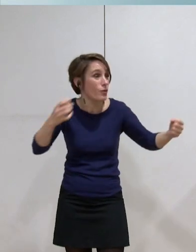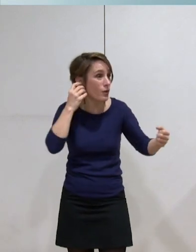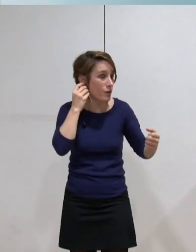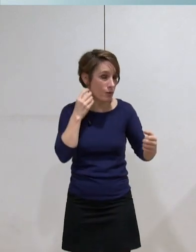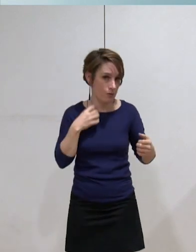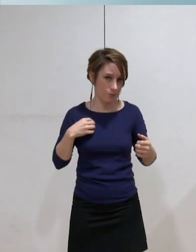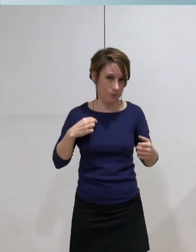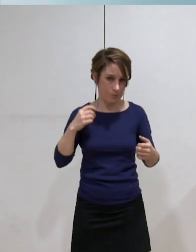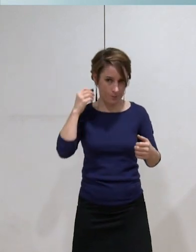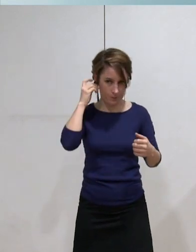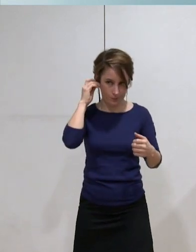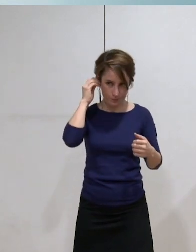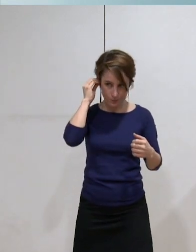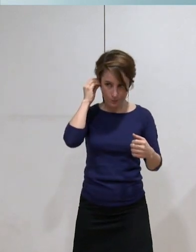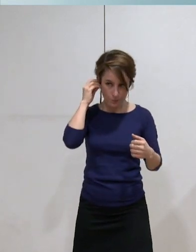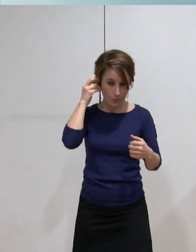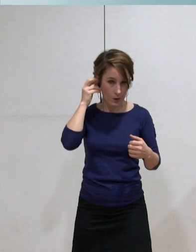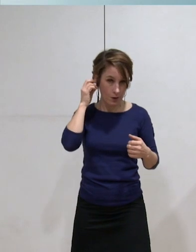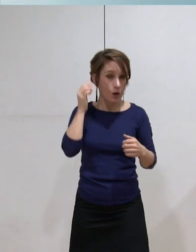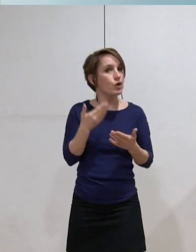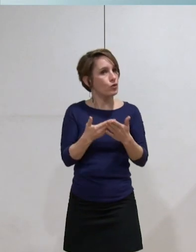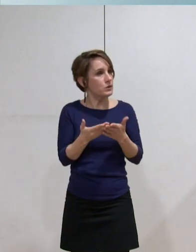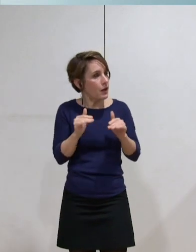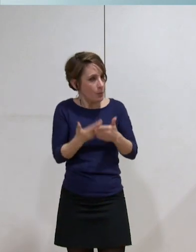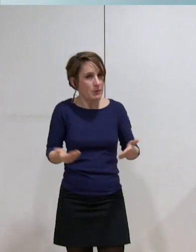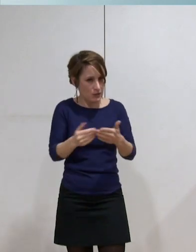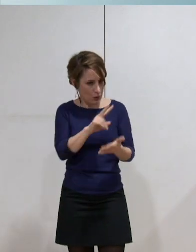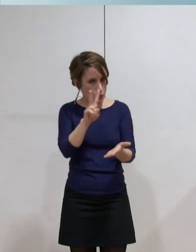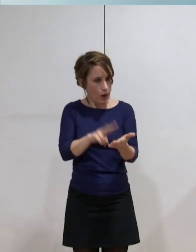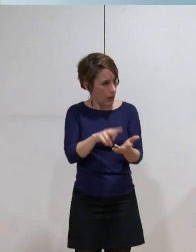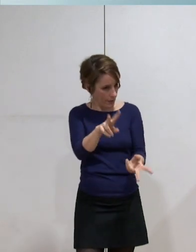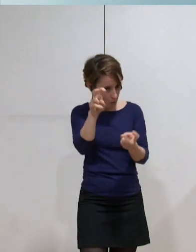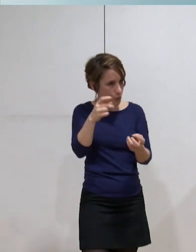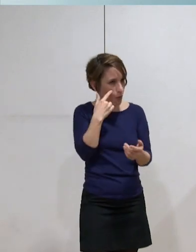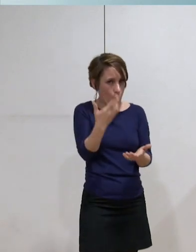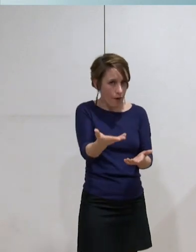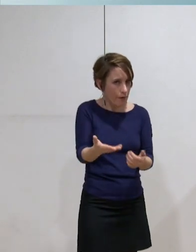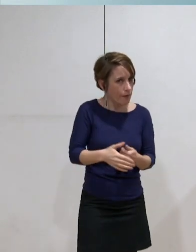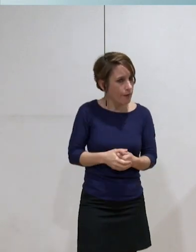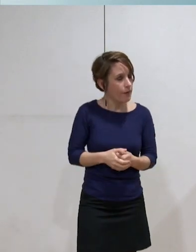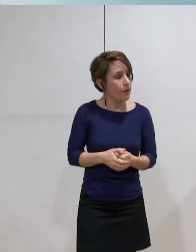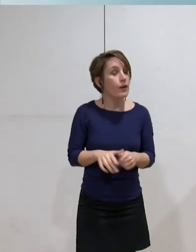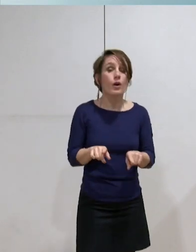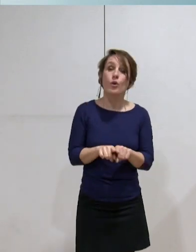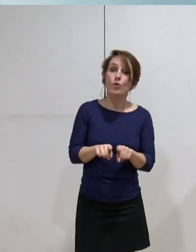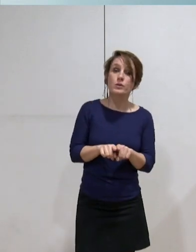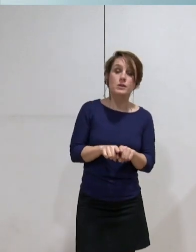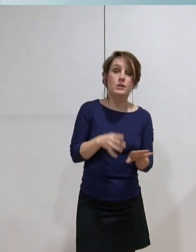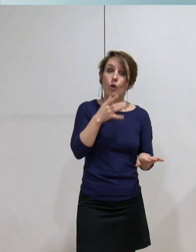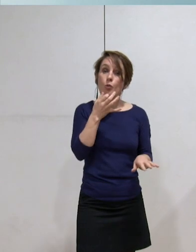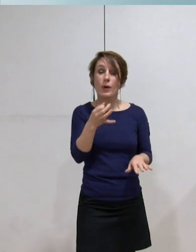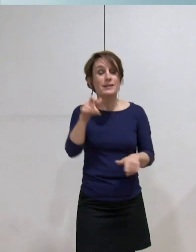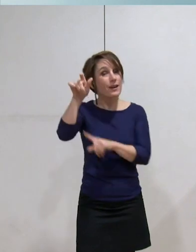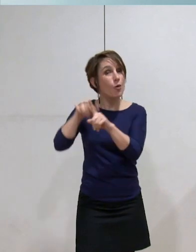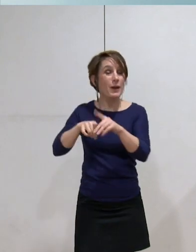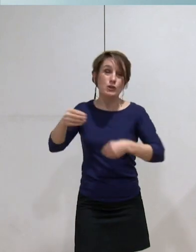donc c'est cela quand même une réalité qu'il ne faut pas oublier de même que on ne peut pas euh comme ça euh dire que le directeur de la commun tion il